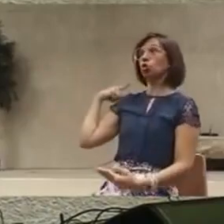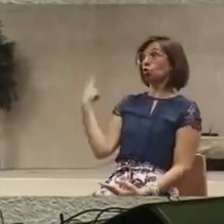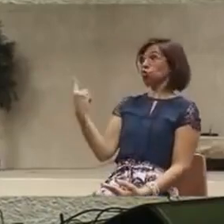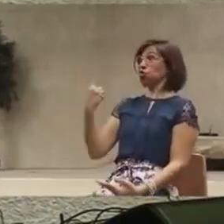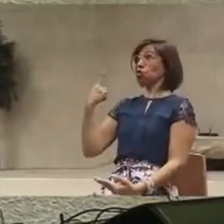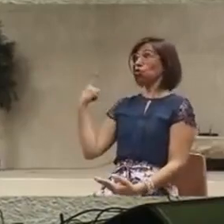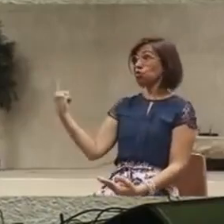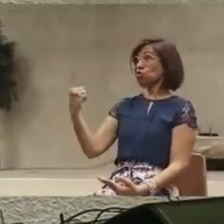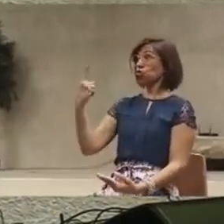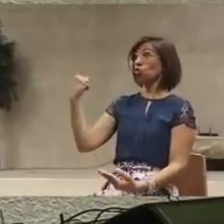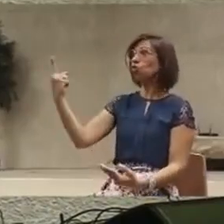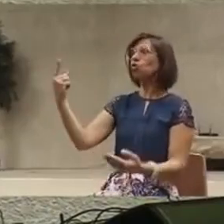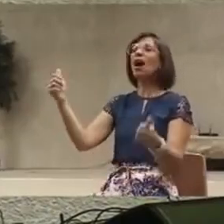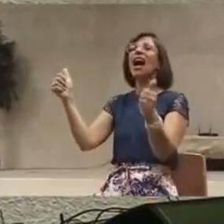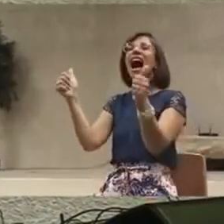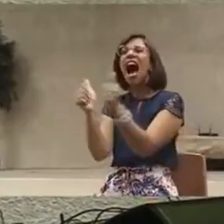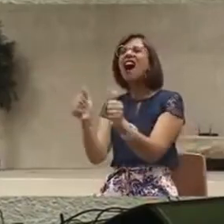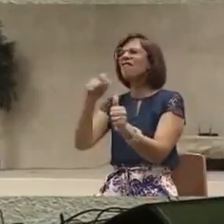Dites, la réalité est meilleure.